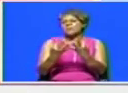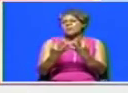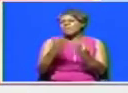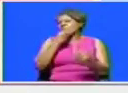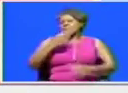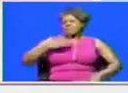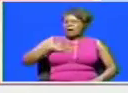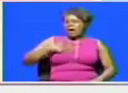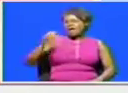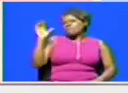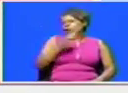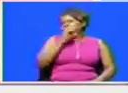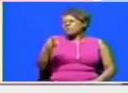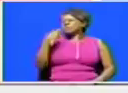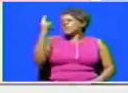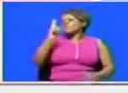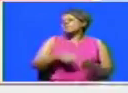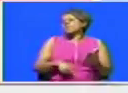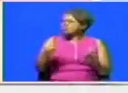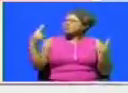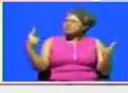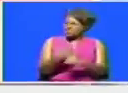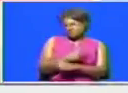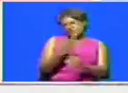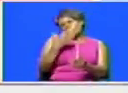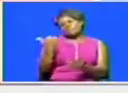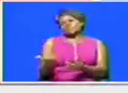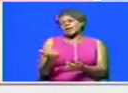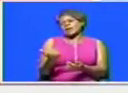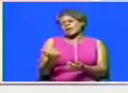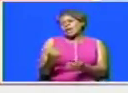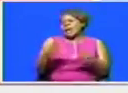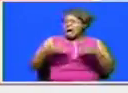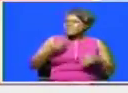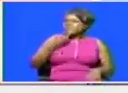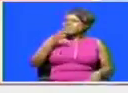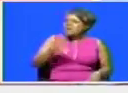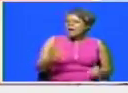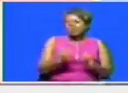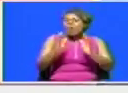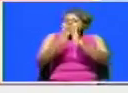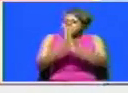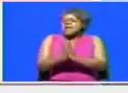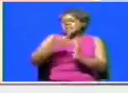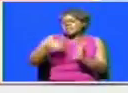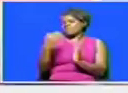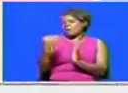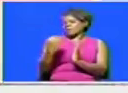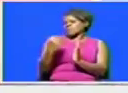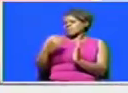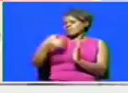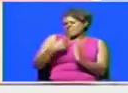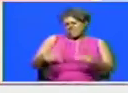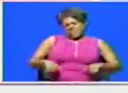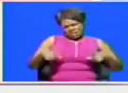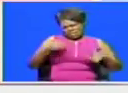babangu alikuwa mlevu utaniambia nini? Mbona wewe usikue tofauti? Mm-hmm. Usikubali hiyo kasi. Siku hizi kuna kuomba, jiombe, jiulize kwa nini nitaishi hivi? Ni